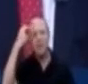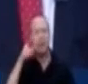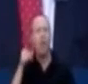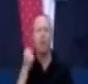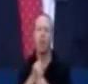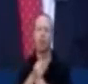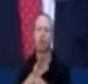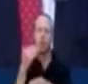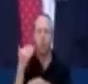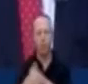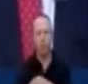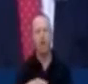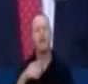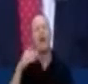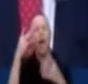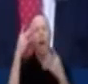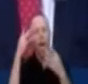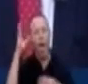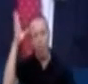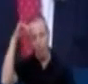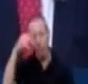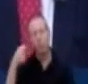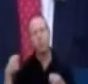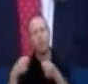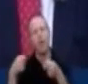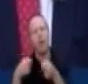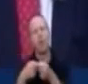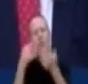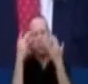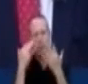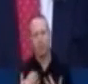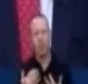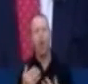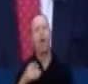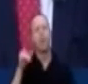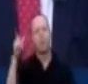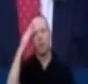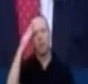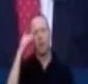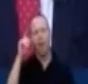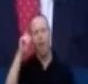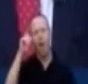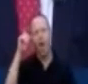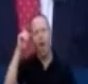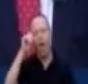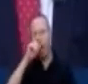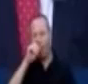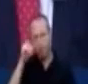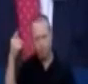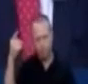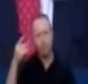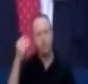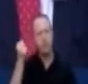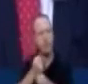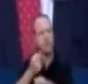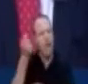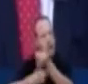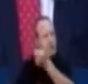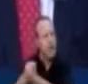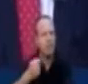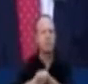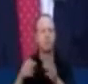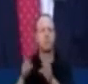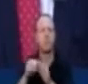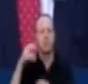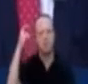טראמפ יחבר את המספרים, הלובי הערבי, טראמפ מכיר אותו, טראמפ יודע מי הם, טראמפ עושה איתם עסקים, טראמפ עשה איתם עסקים, טראמפ יבוא וישב עם